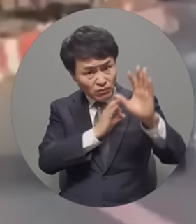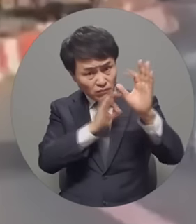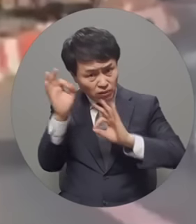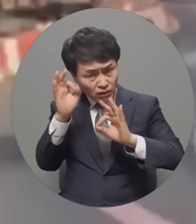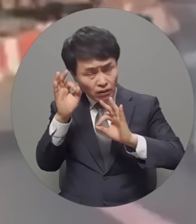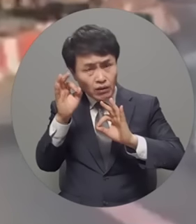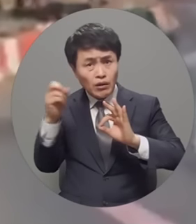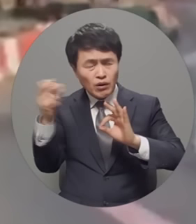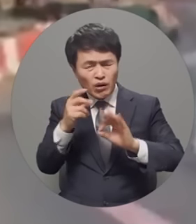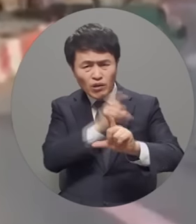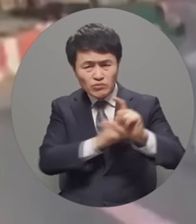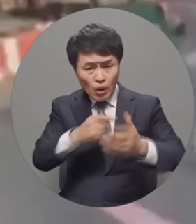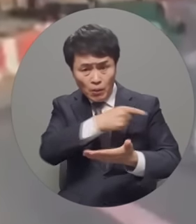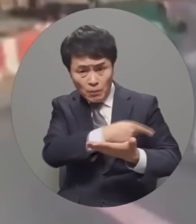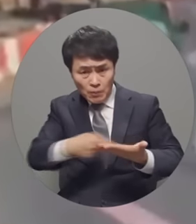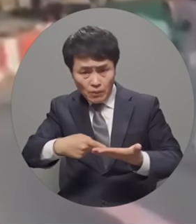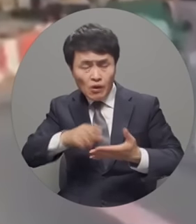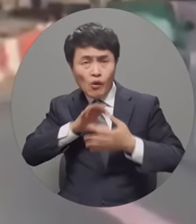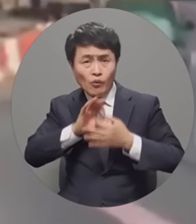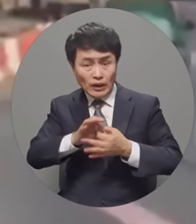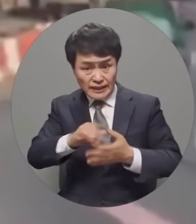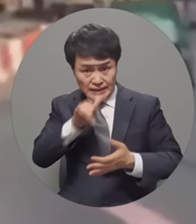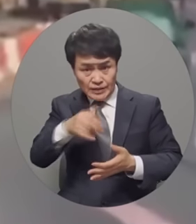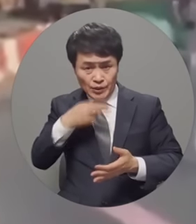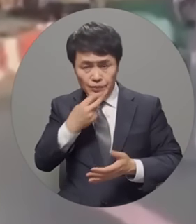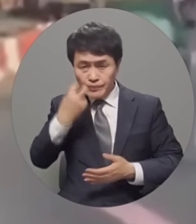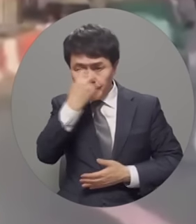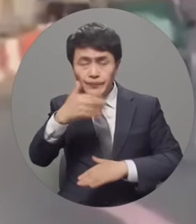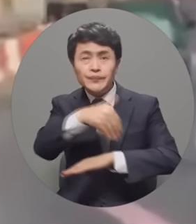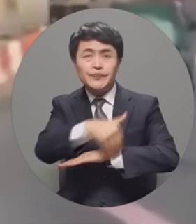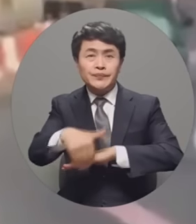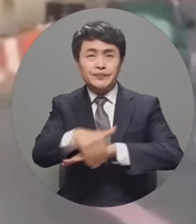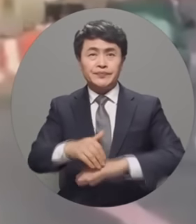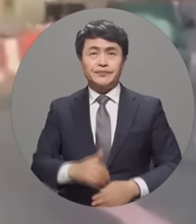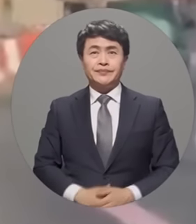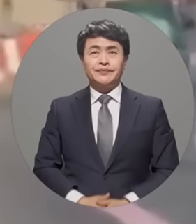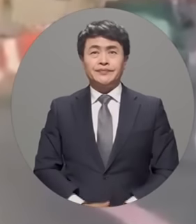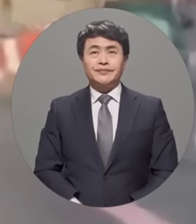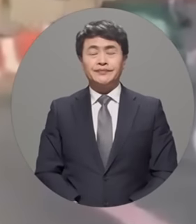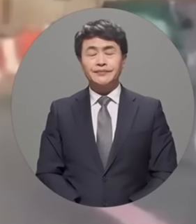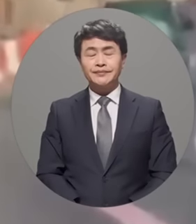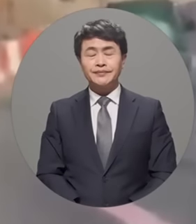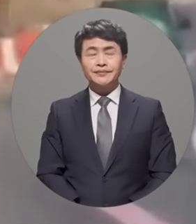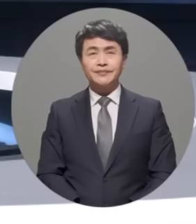혐의와 중대재해처벌법 혐의에 해당하는지 살펴볼 계획입니다. MBC 뉴스 백수입니다.